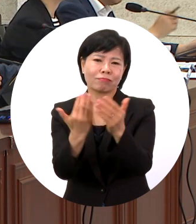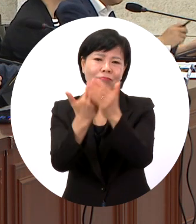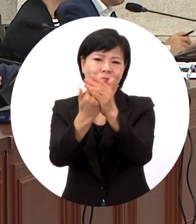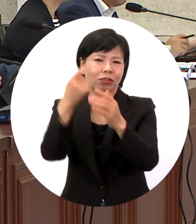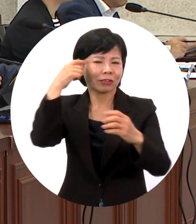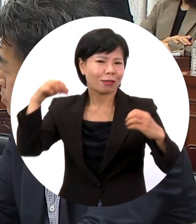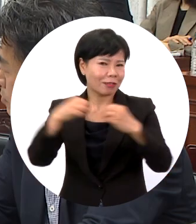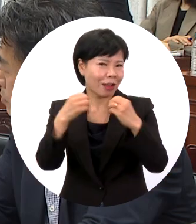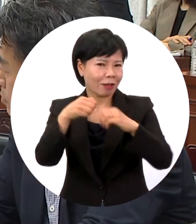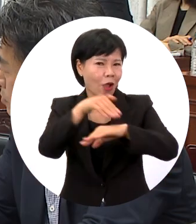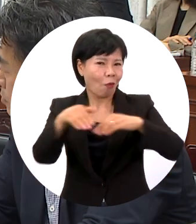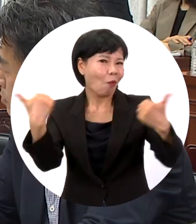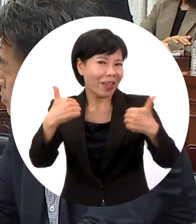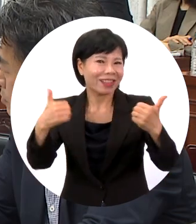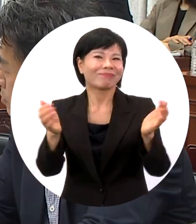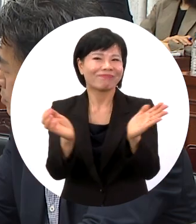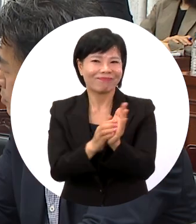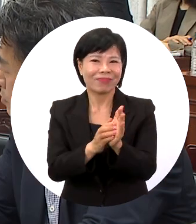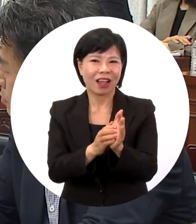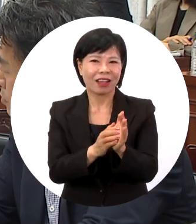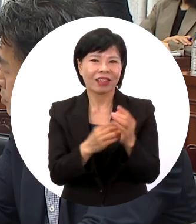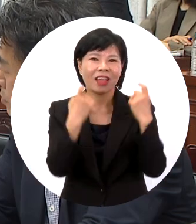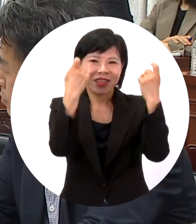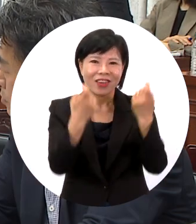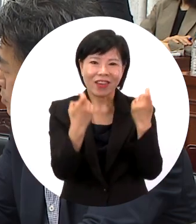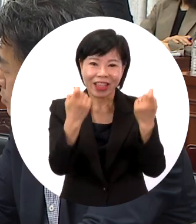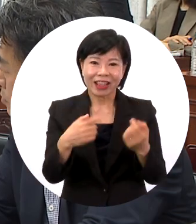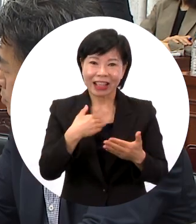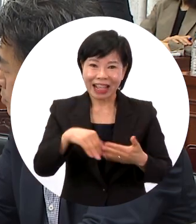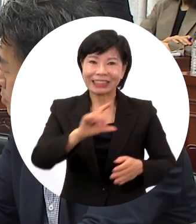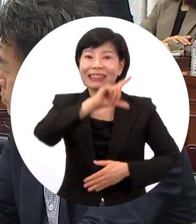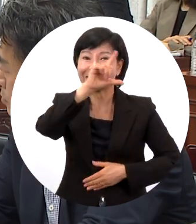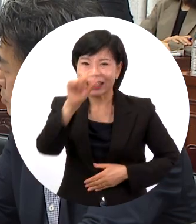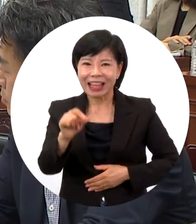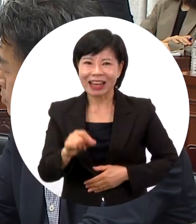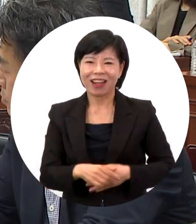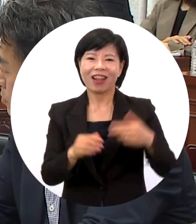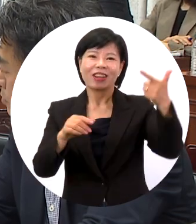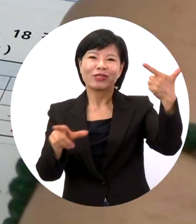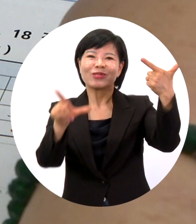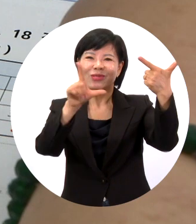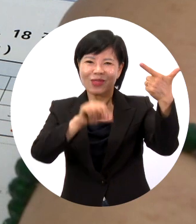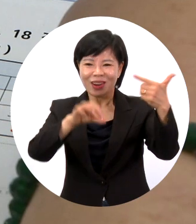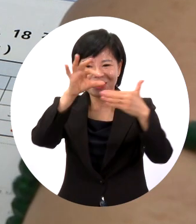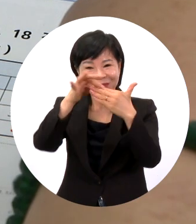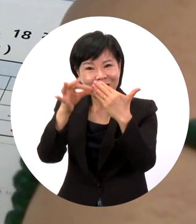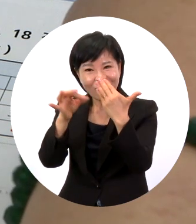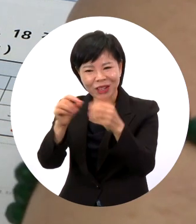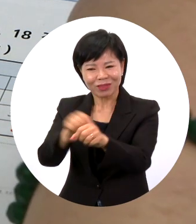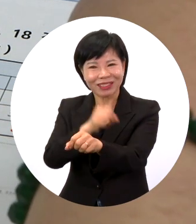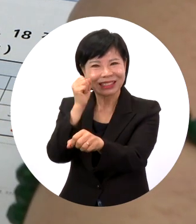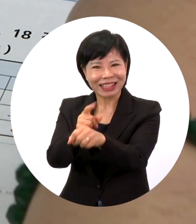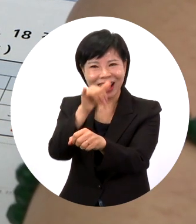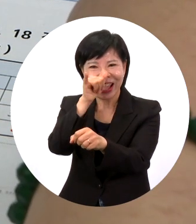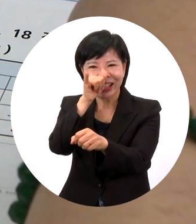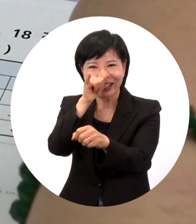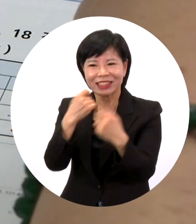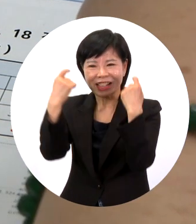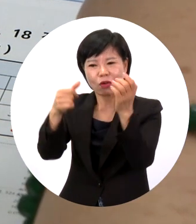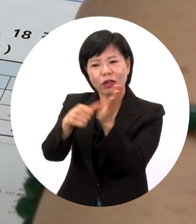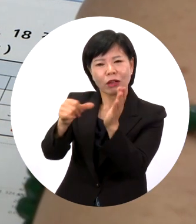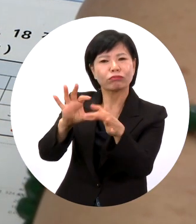전략회의를 개최했는데요. 회의에서는 여행 가는 달 6월을 맞아 대대적인 할인 프로모션과 특색 있는